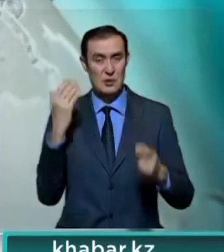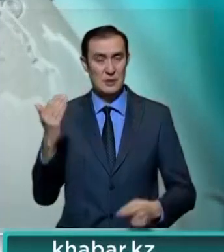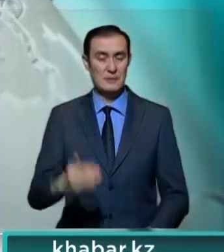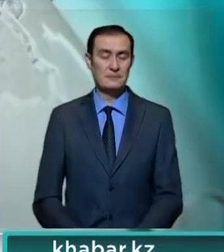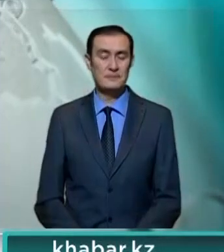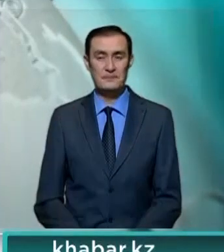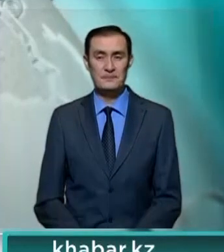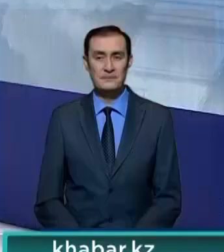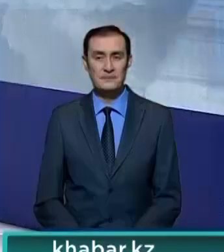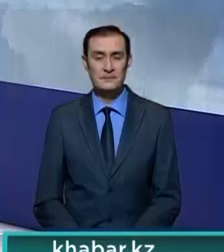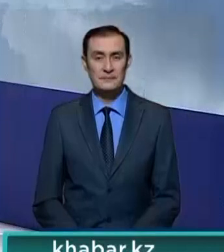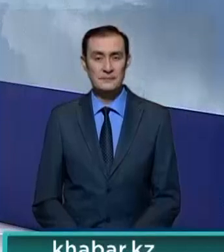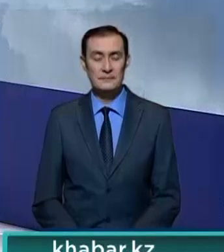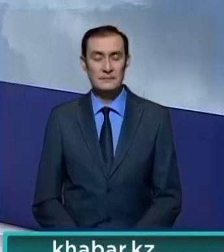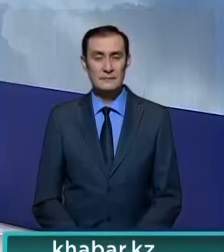сообщении.